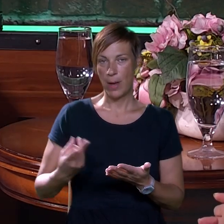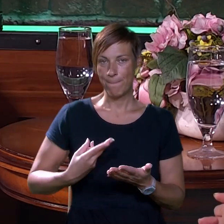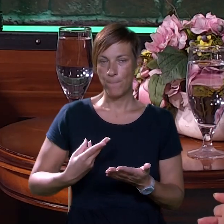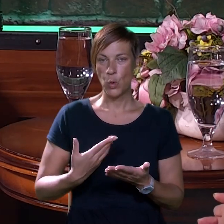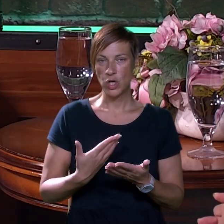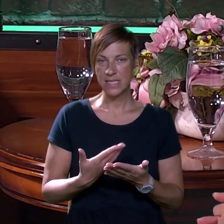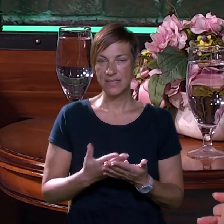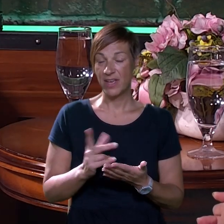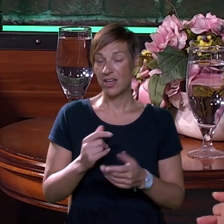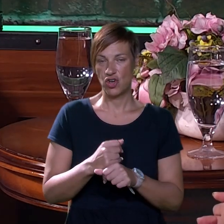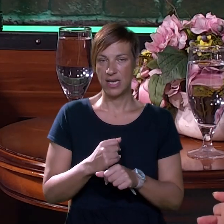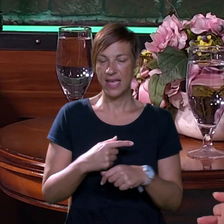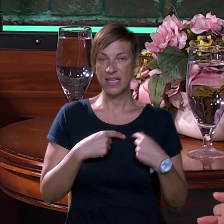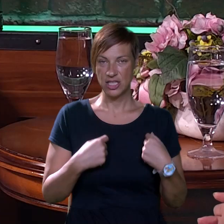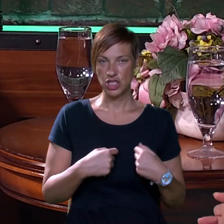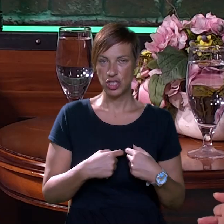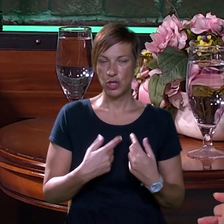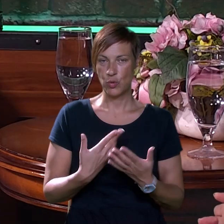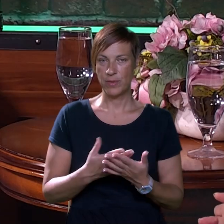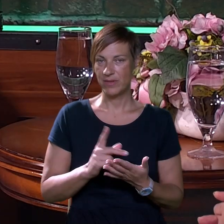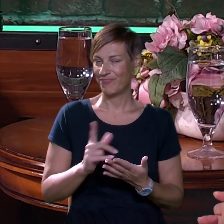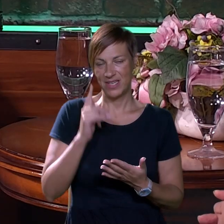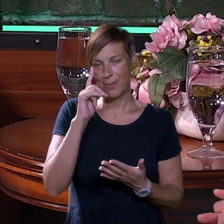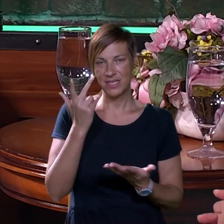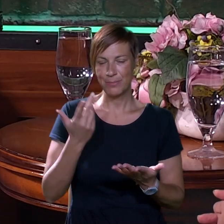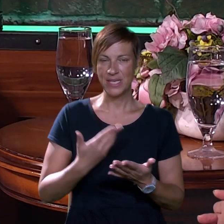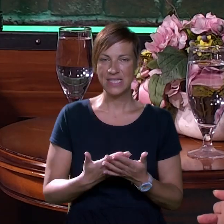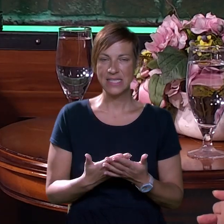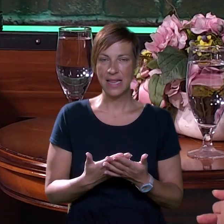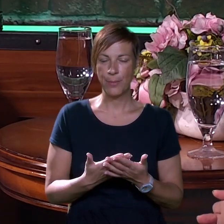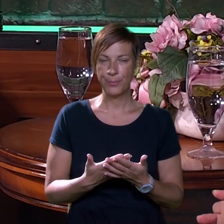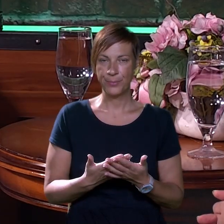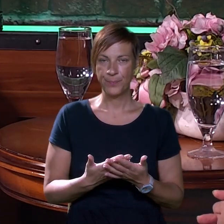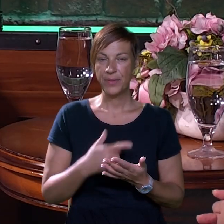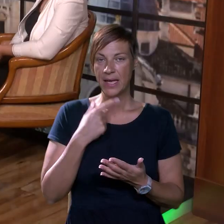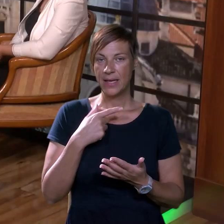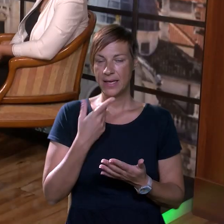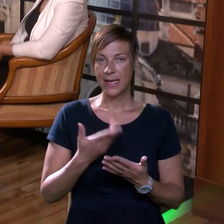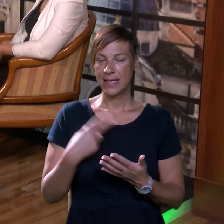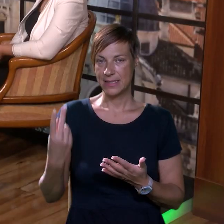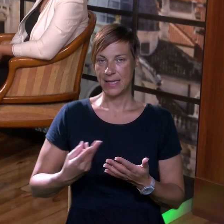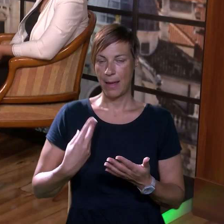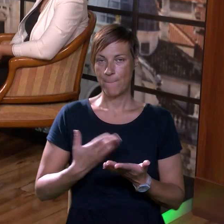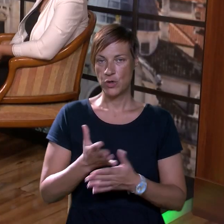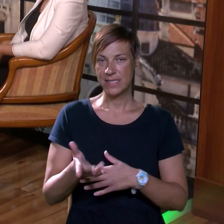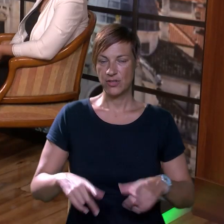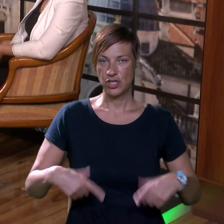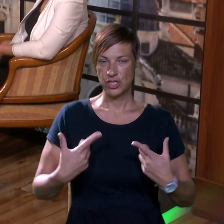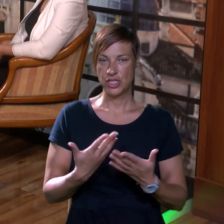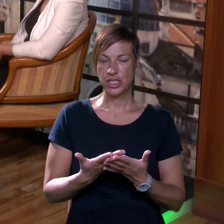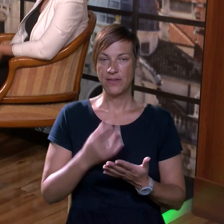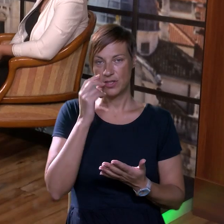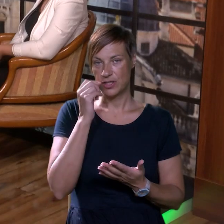poziv i ako ga ne radiš s ljubavlju, onda to nema smisla. Rekli ste poziv. Kroz